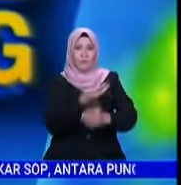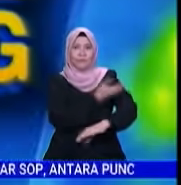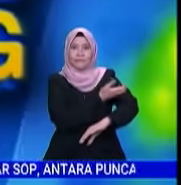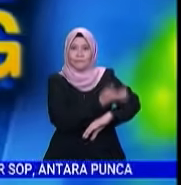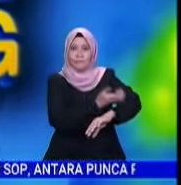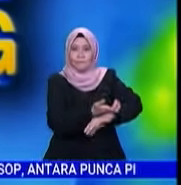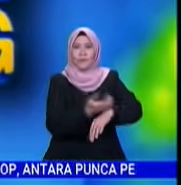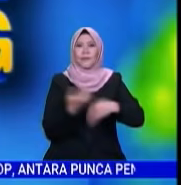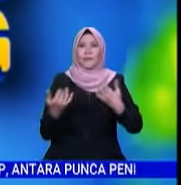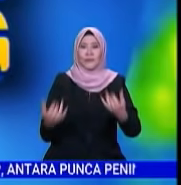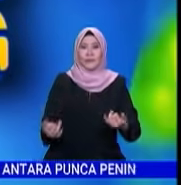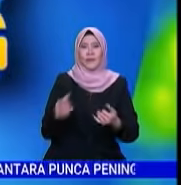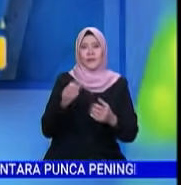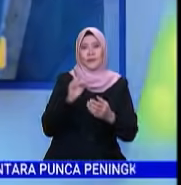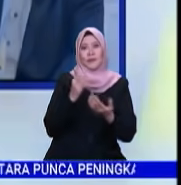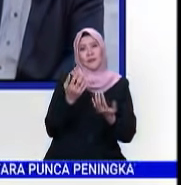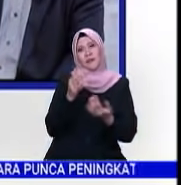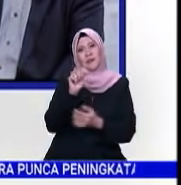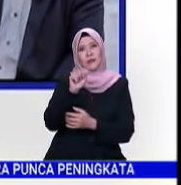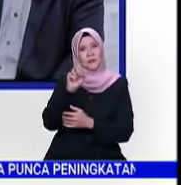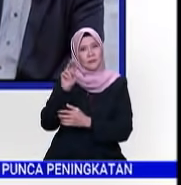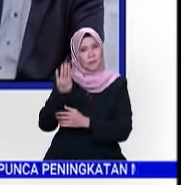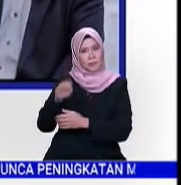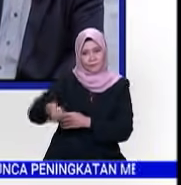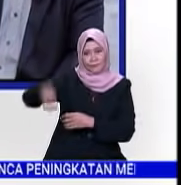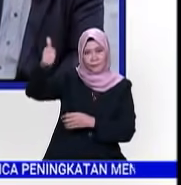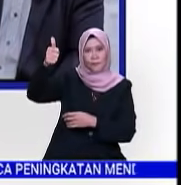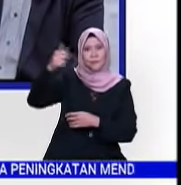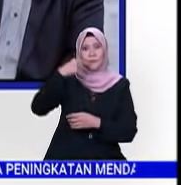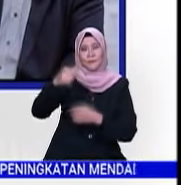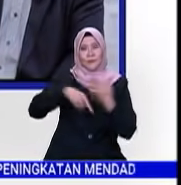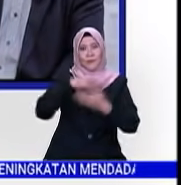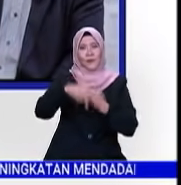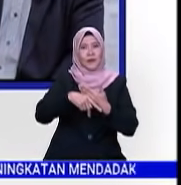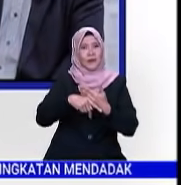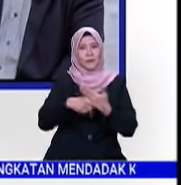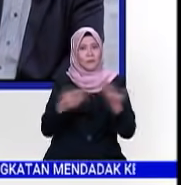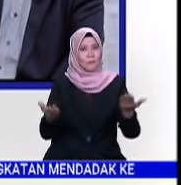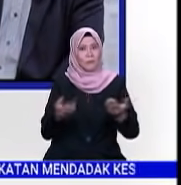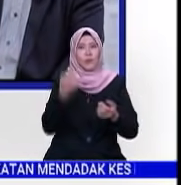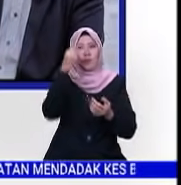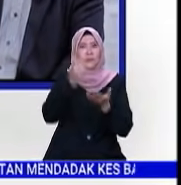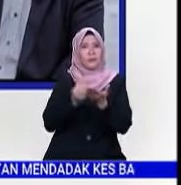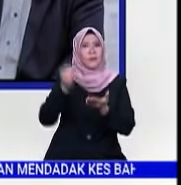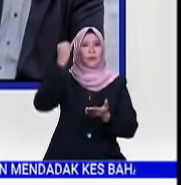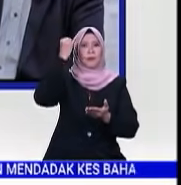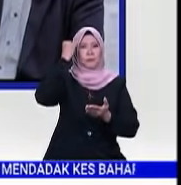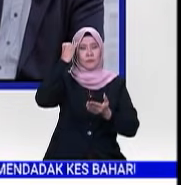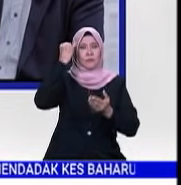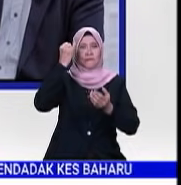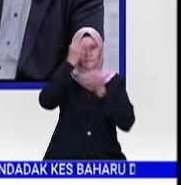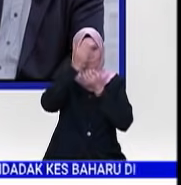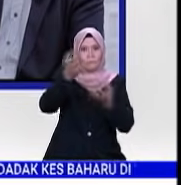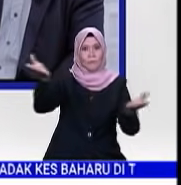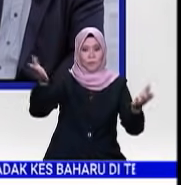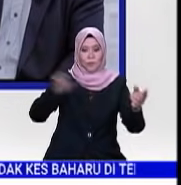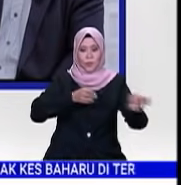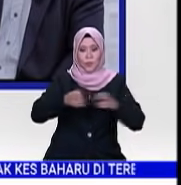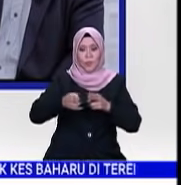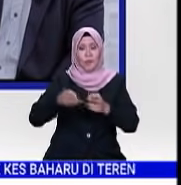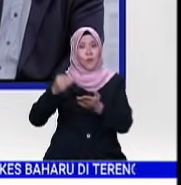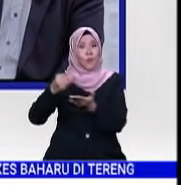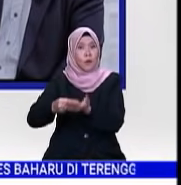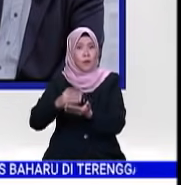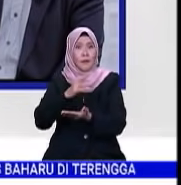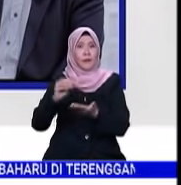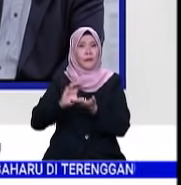Pegawai Eksekutif ASNB, Muhammad Hussein, program diterbitkan bagi meningkatkan pengetahuan awam mengenai pengurusan wang dan